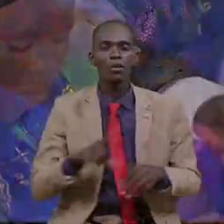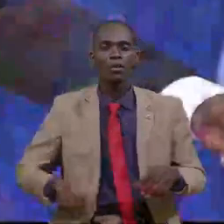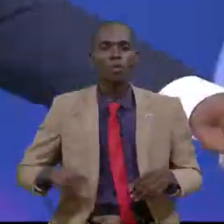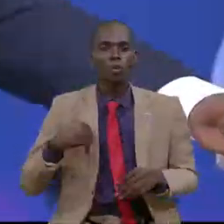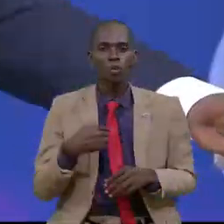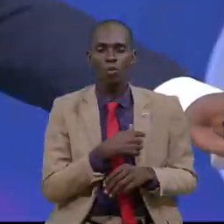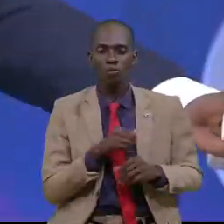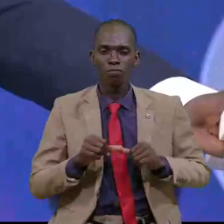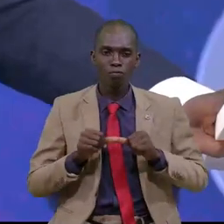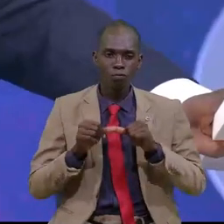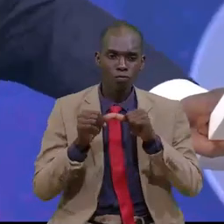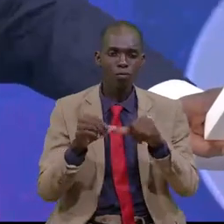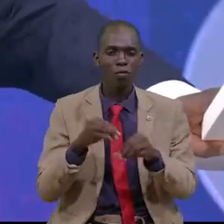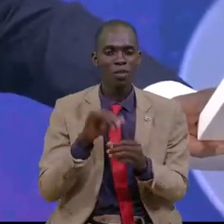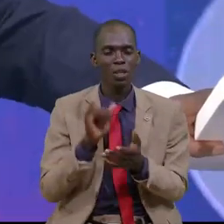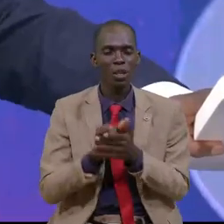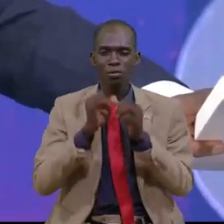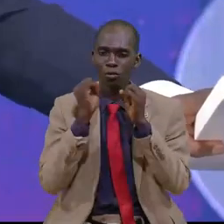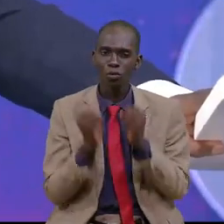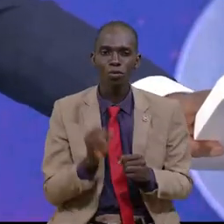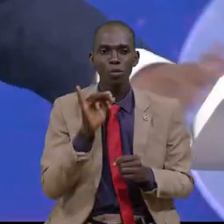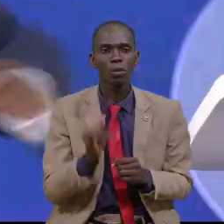nous retenons cela fermement